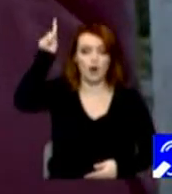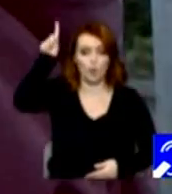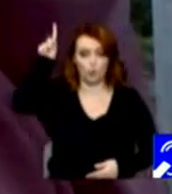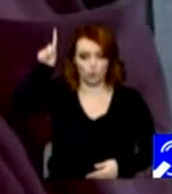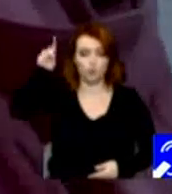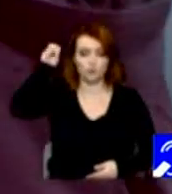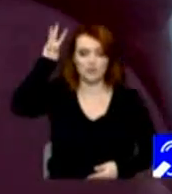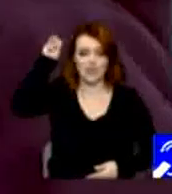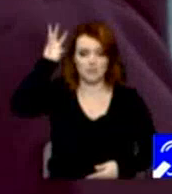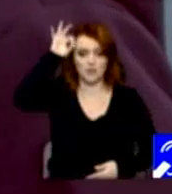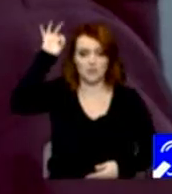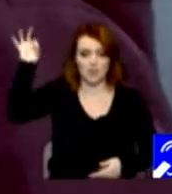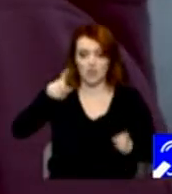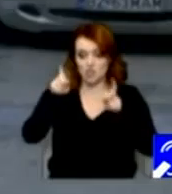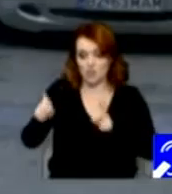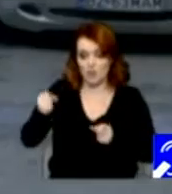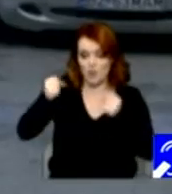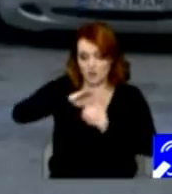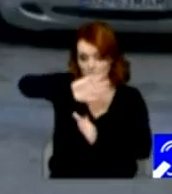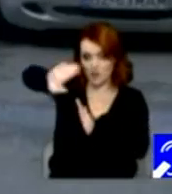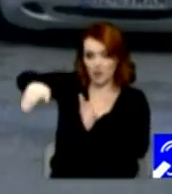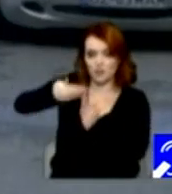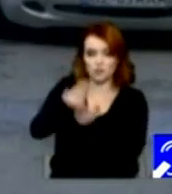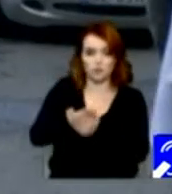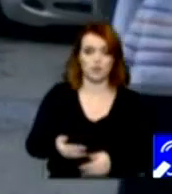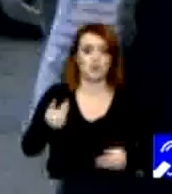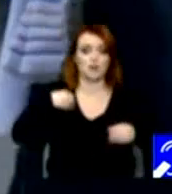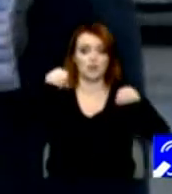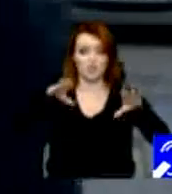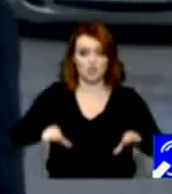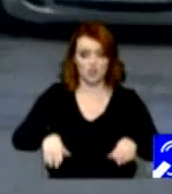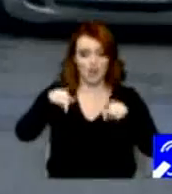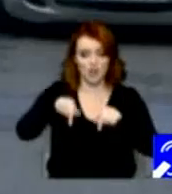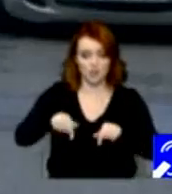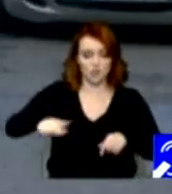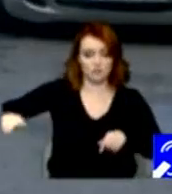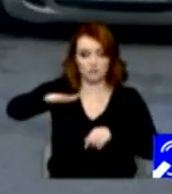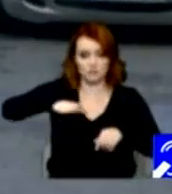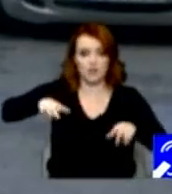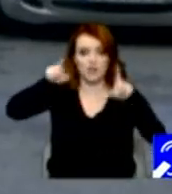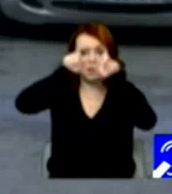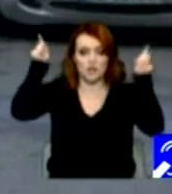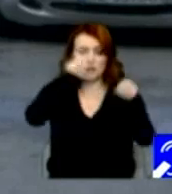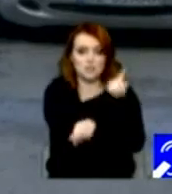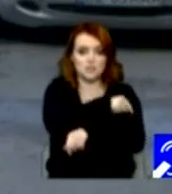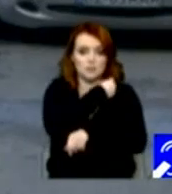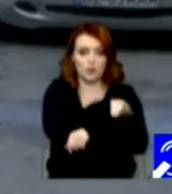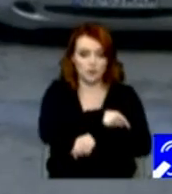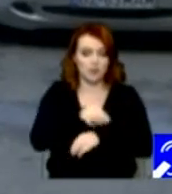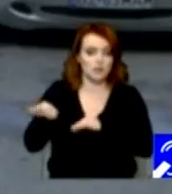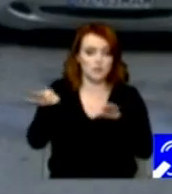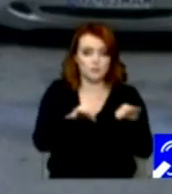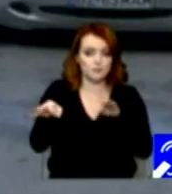și stăm în mașină de atunci Blue cheese ca un Spitalul Județean să în curtea Spitalului Județean să nu intră decât